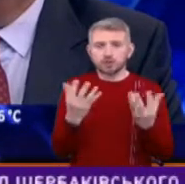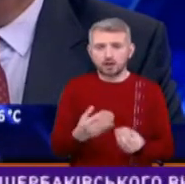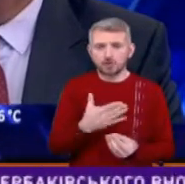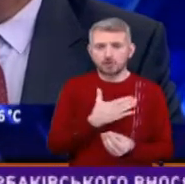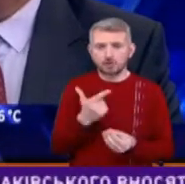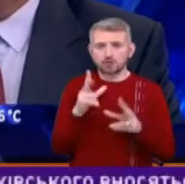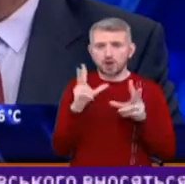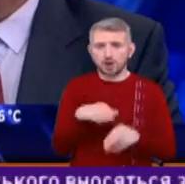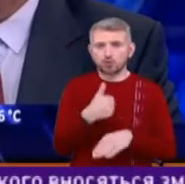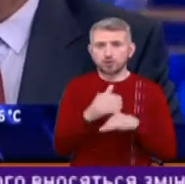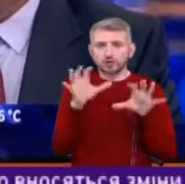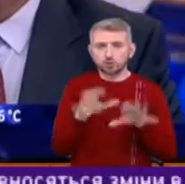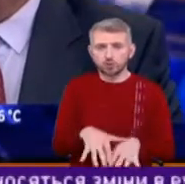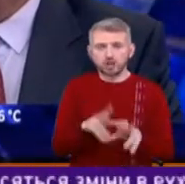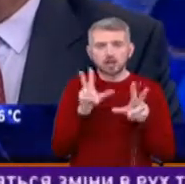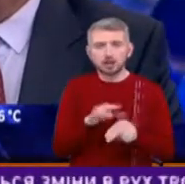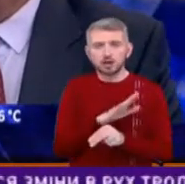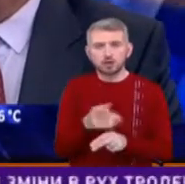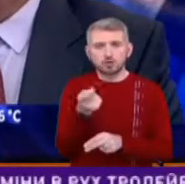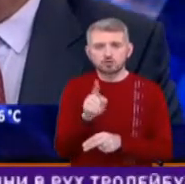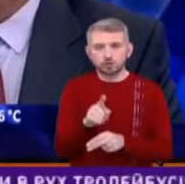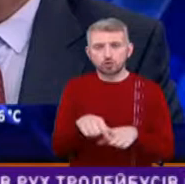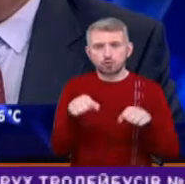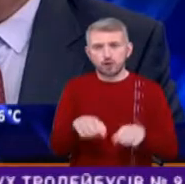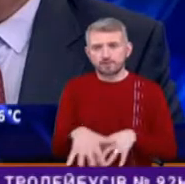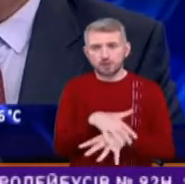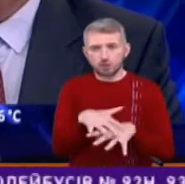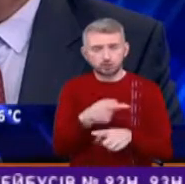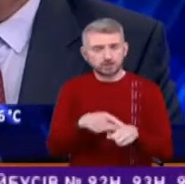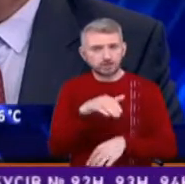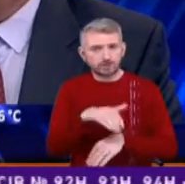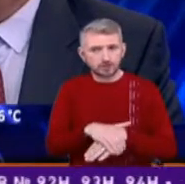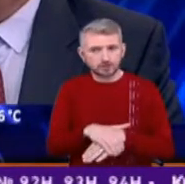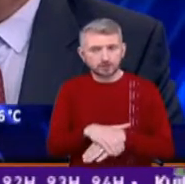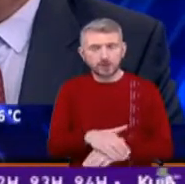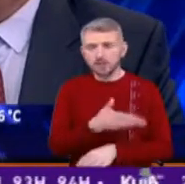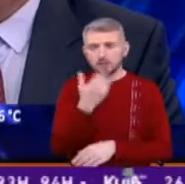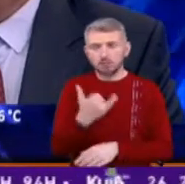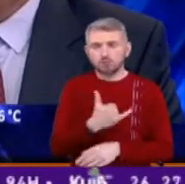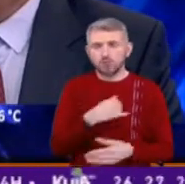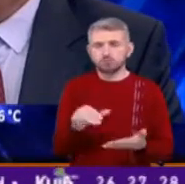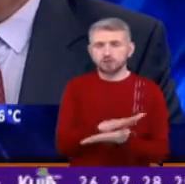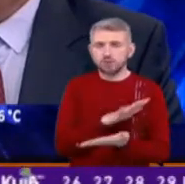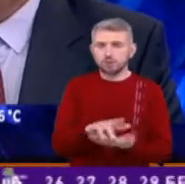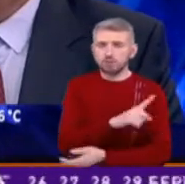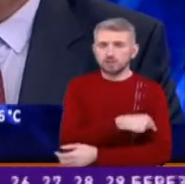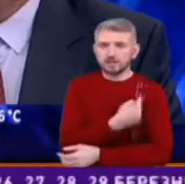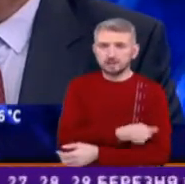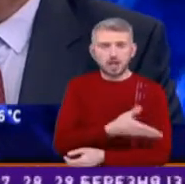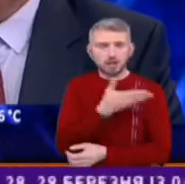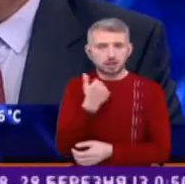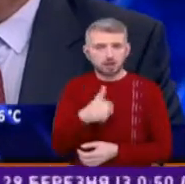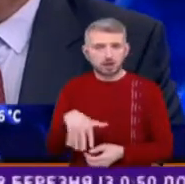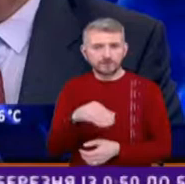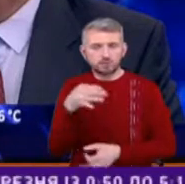гарант Конституції не гарантує жодного права народу. І це факт. Нема у нас безплатної медицини, нема всі